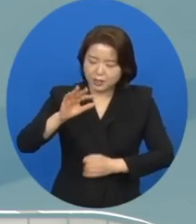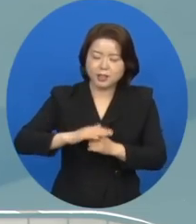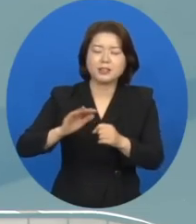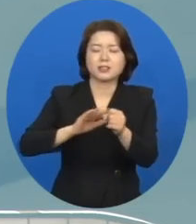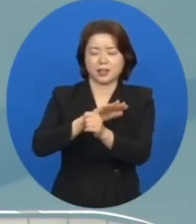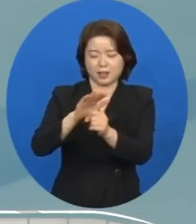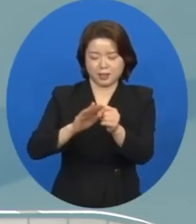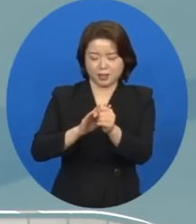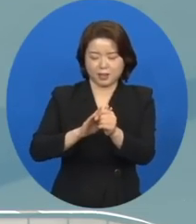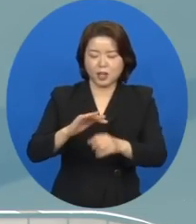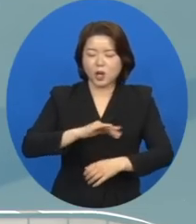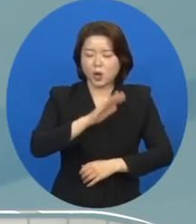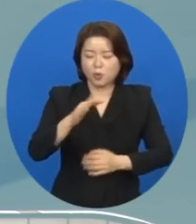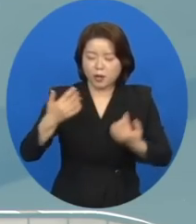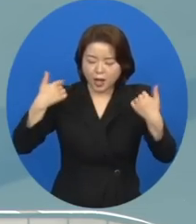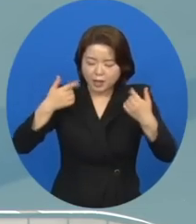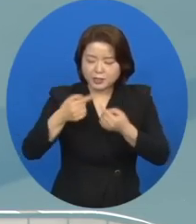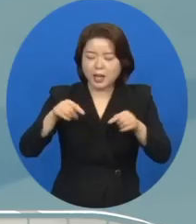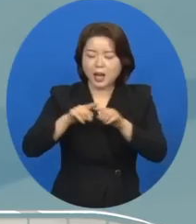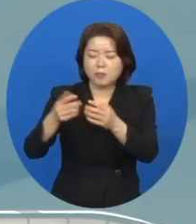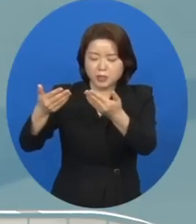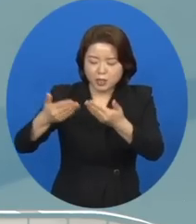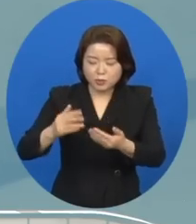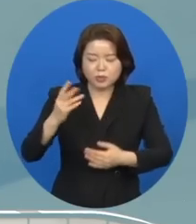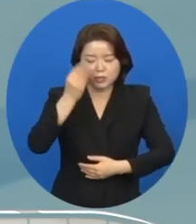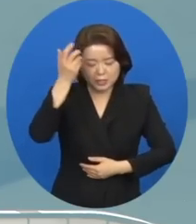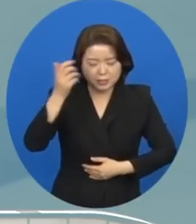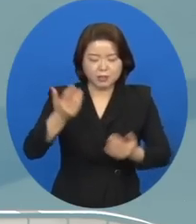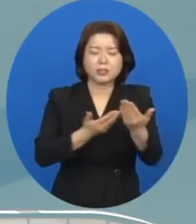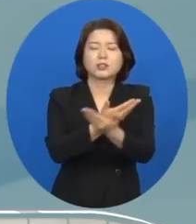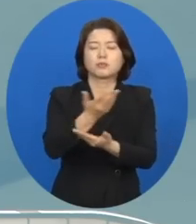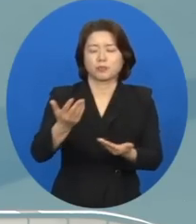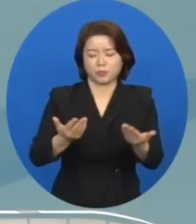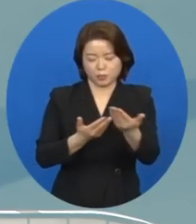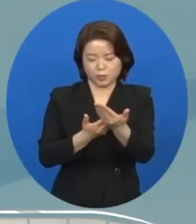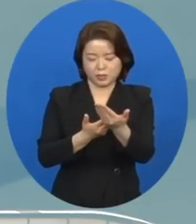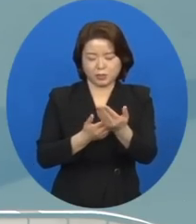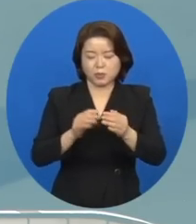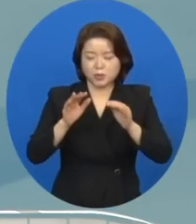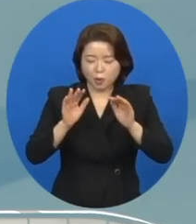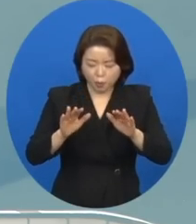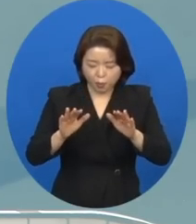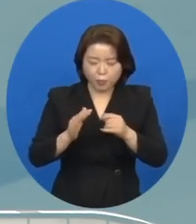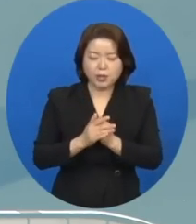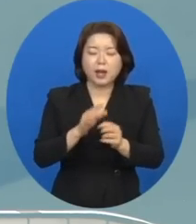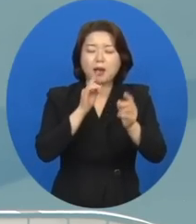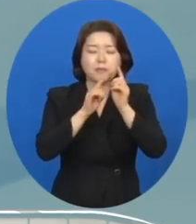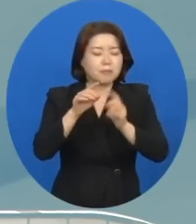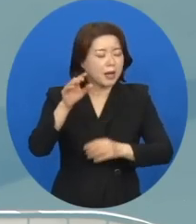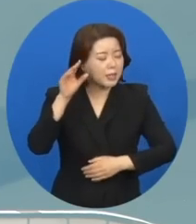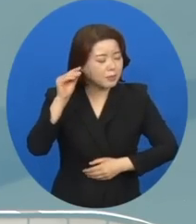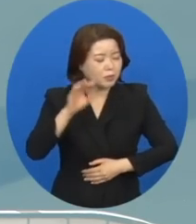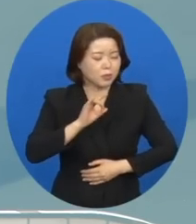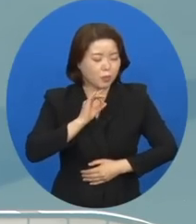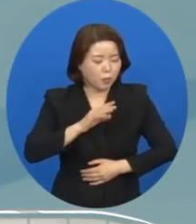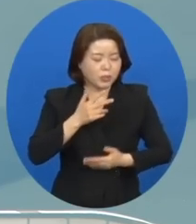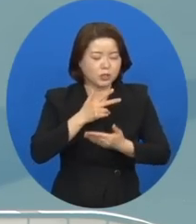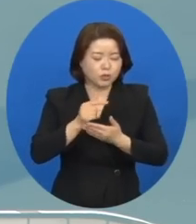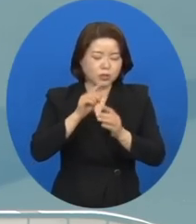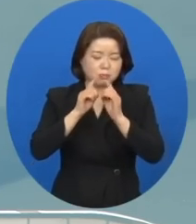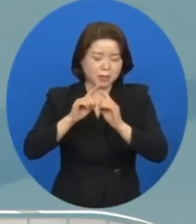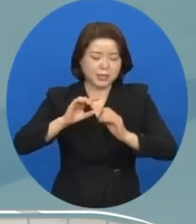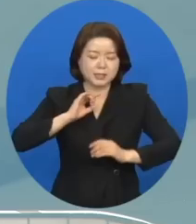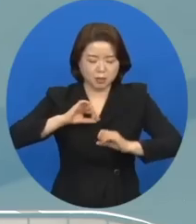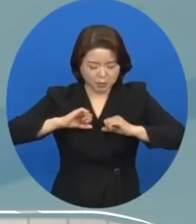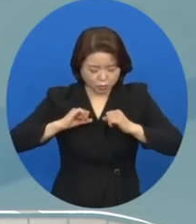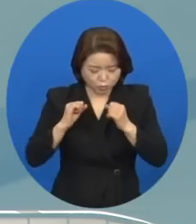사랑과 우리와 늘 함께 하시는 성령님의 교통하심이 오늘 말씀을 듣고 오직 주의 말씀에만